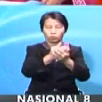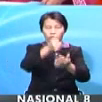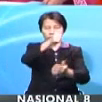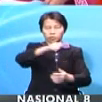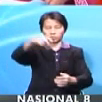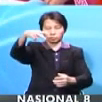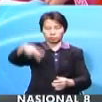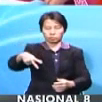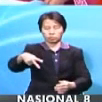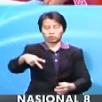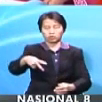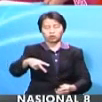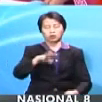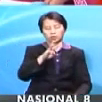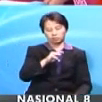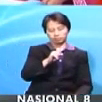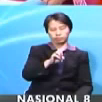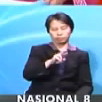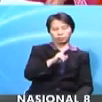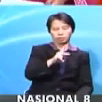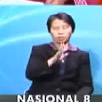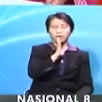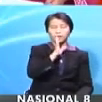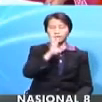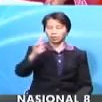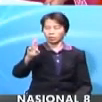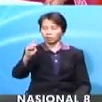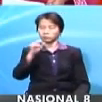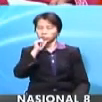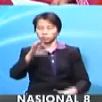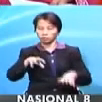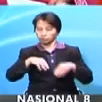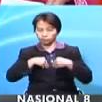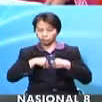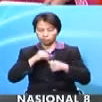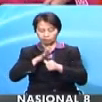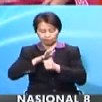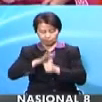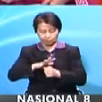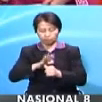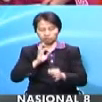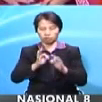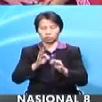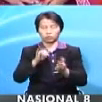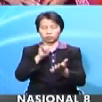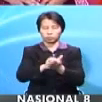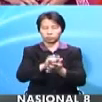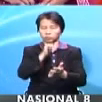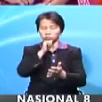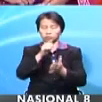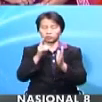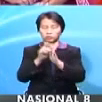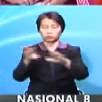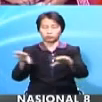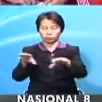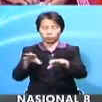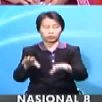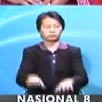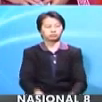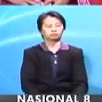Pasifik Michael every berkata Ringgit tidak akan menerima sebarang tekanan jika langkah itu tidak dilaksanakan